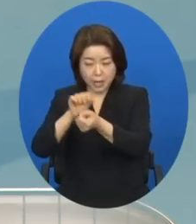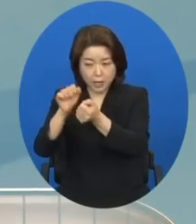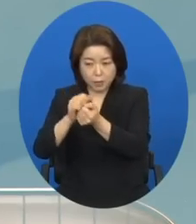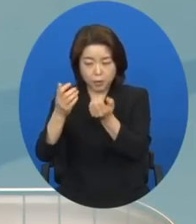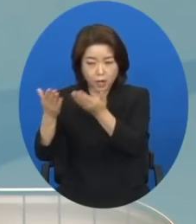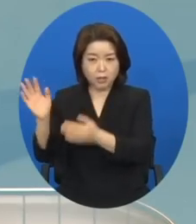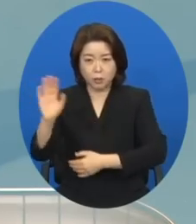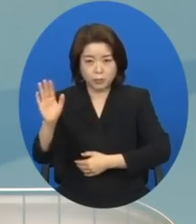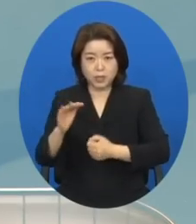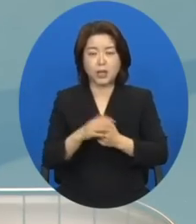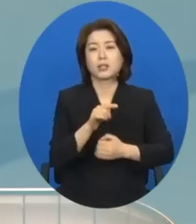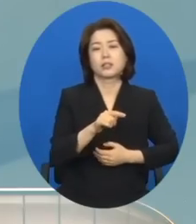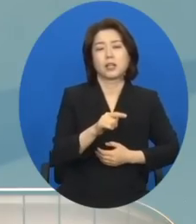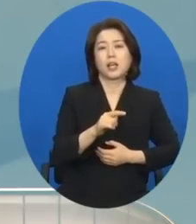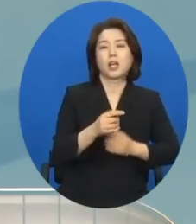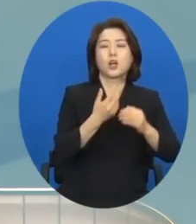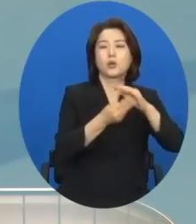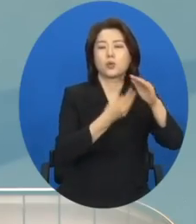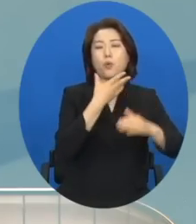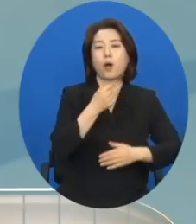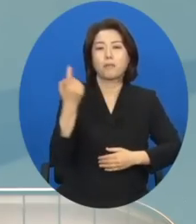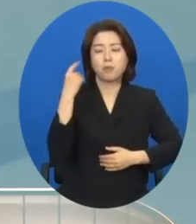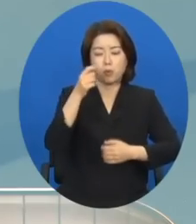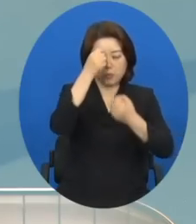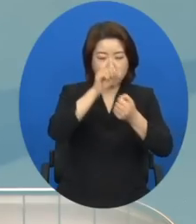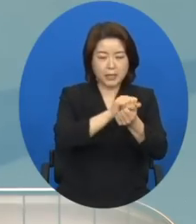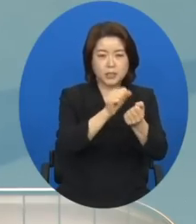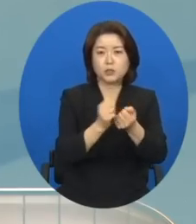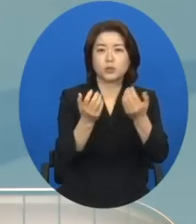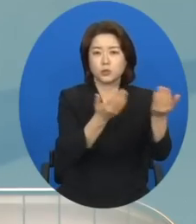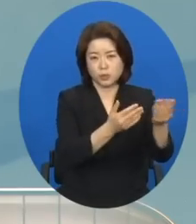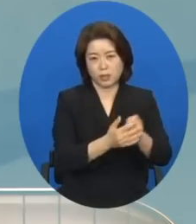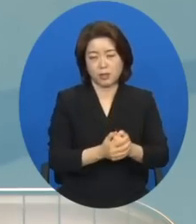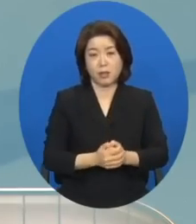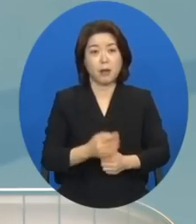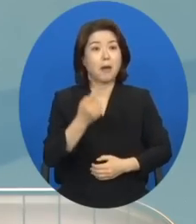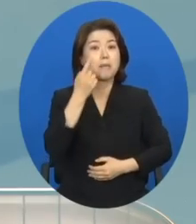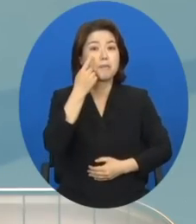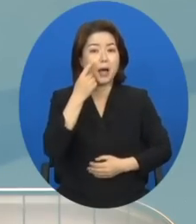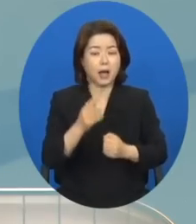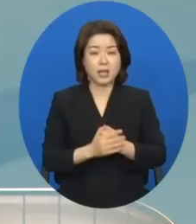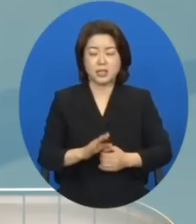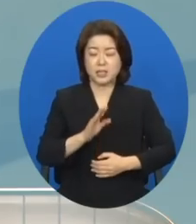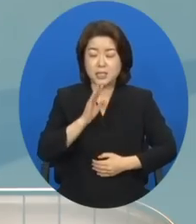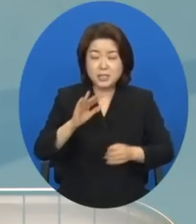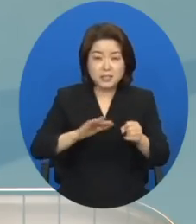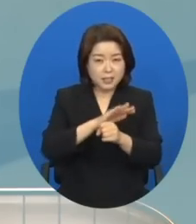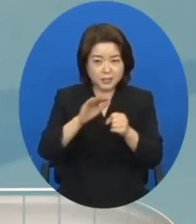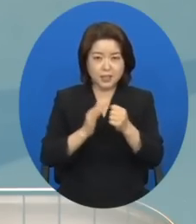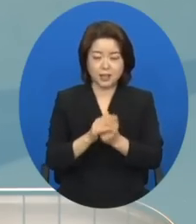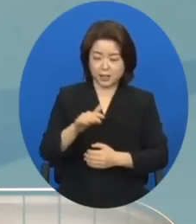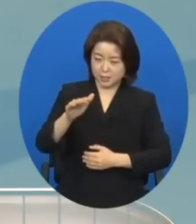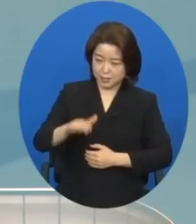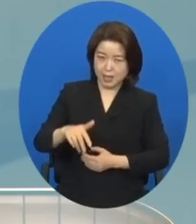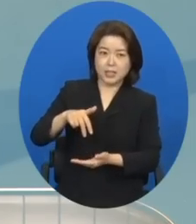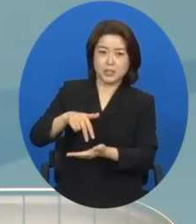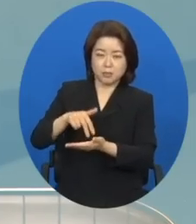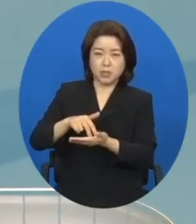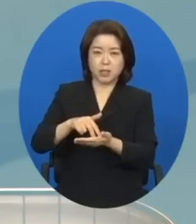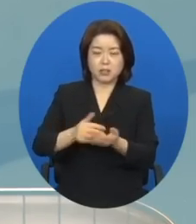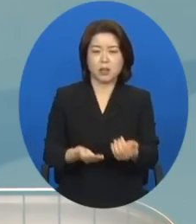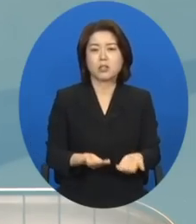그것을 기록했습니다. 예수님이 하신 것은 봐라, 진정한 사랑이란 낮은 자의 위치에서 섬기는 자다라는